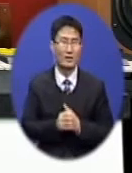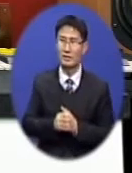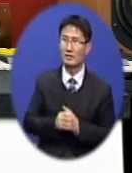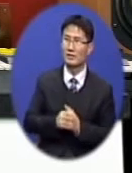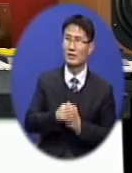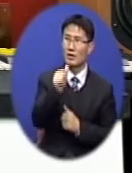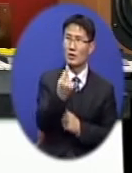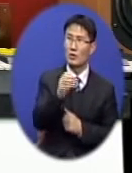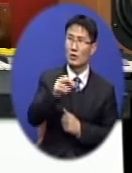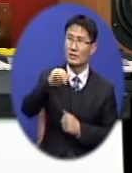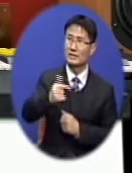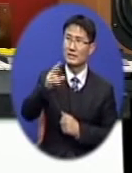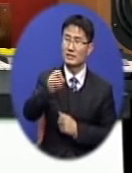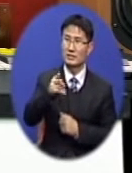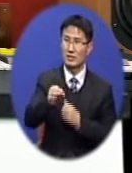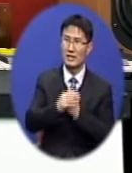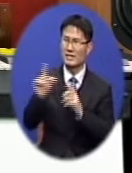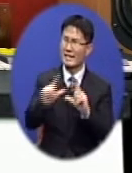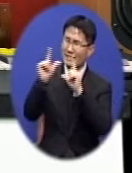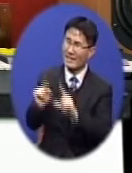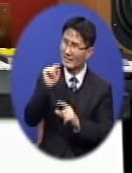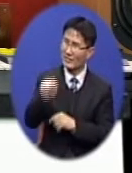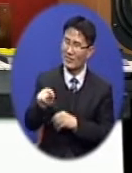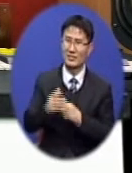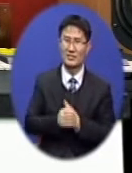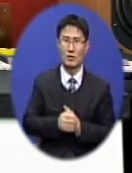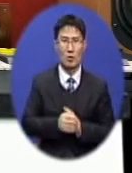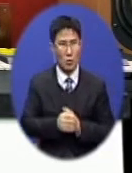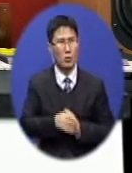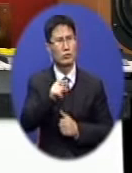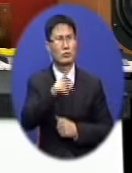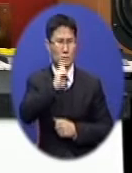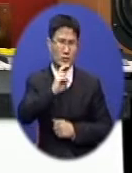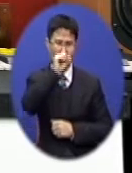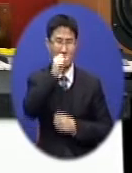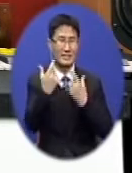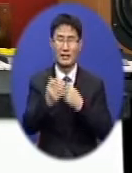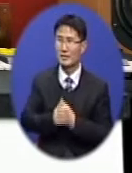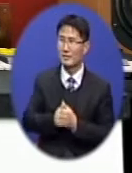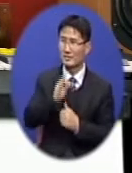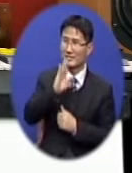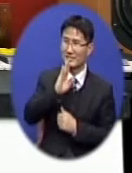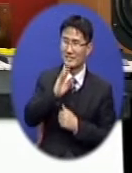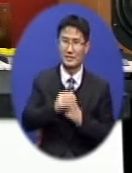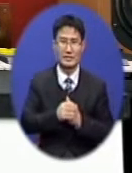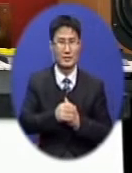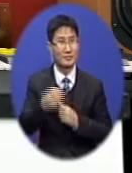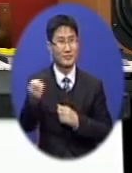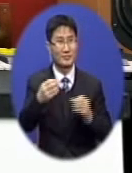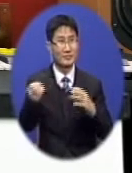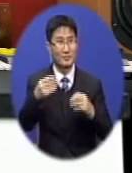저 홍진영의 산다는 건 부르려고요. 산다는 건. 예, 네. 이 노래도 참 좋더라고요. 네. 김혜영 언니하고 이제